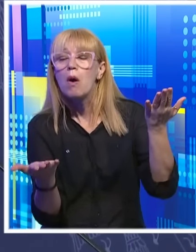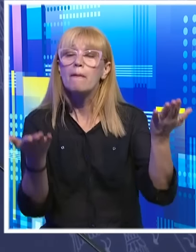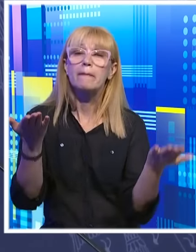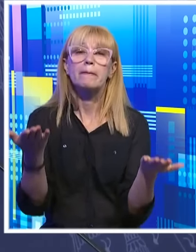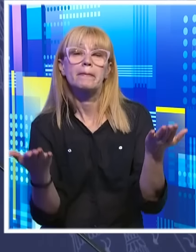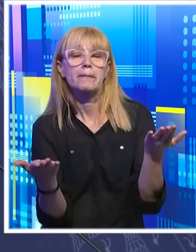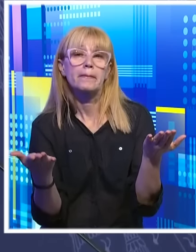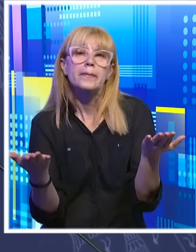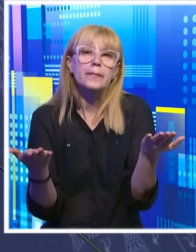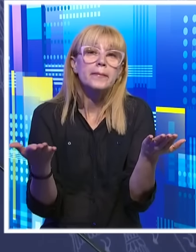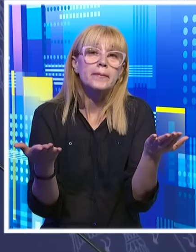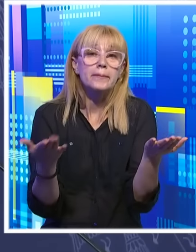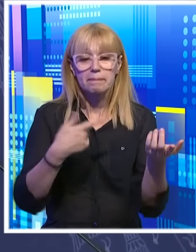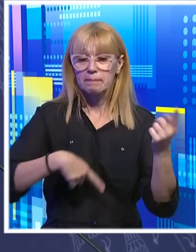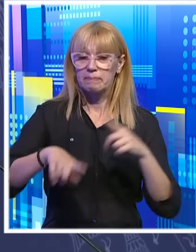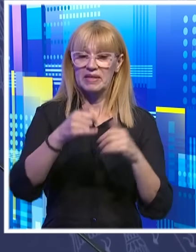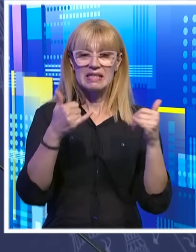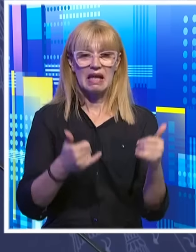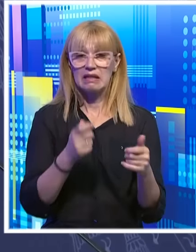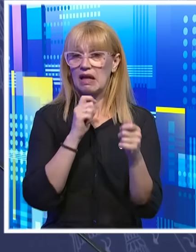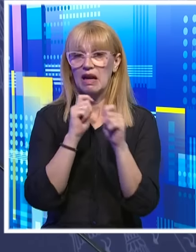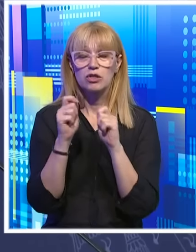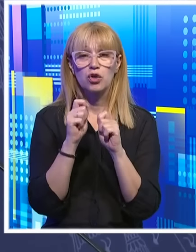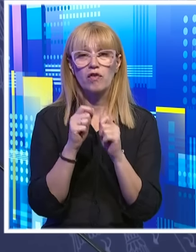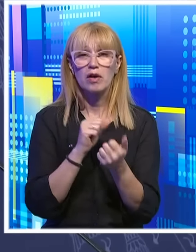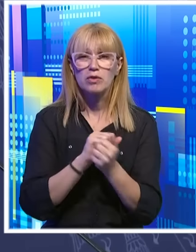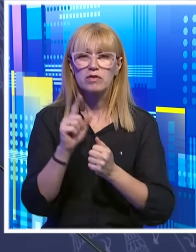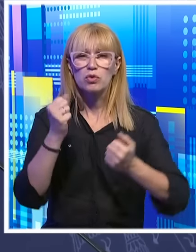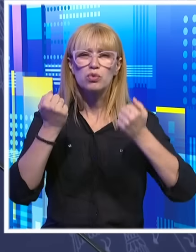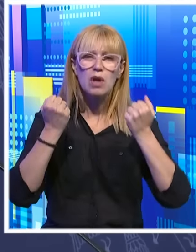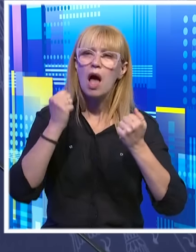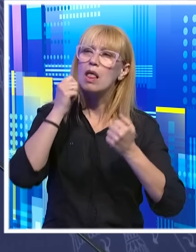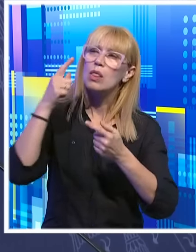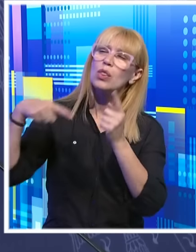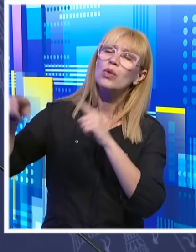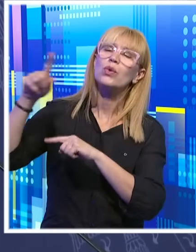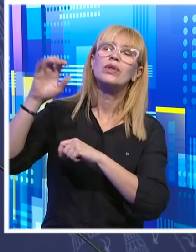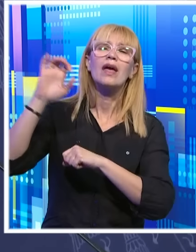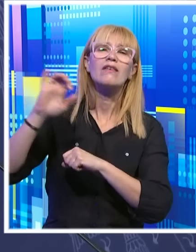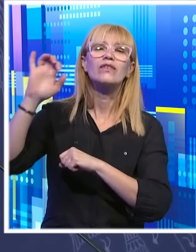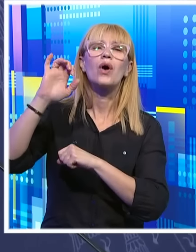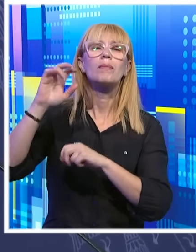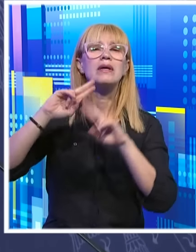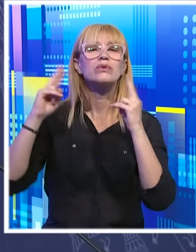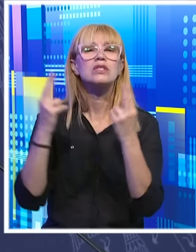Dakle, mi u ovom trenutku razgovaramo sa svim najmoćnijim i najvažnijim ljudima iz Evrope i sveta o zaštiti životne sredine.